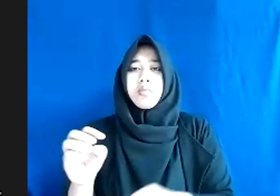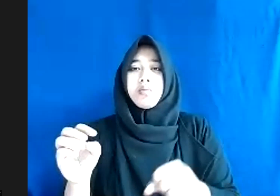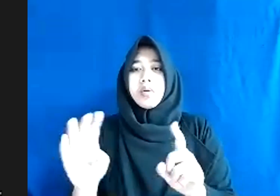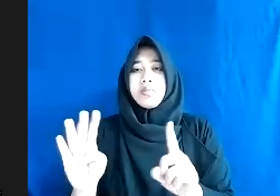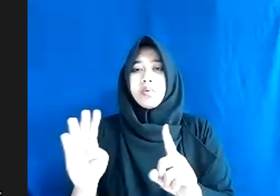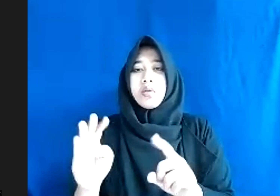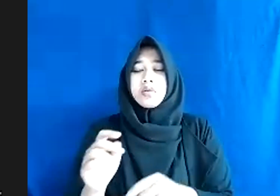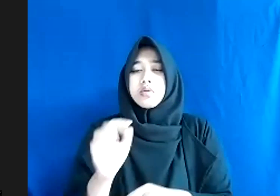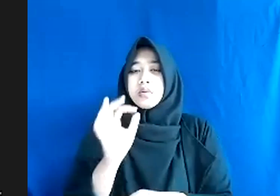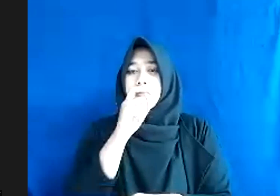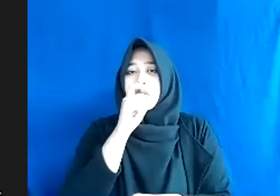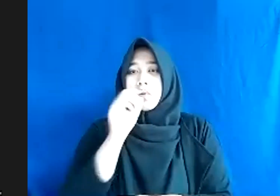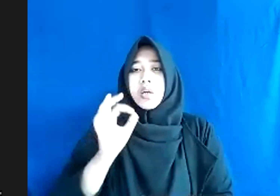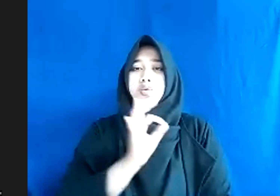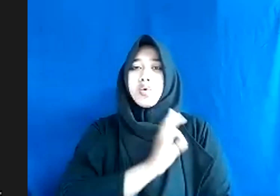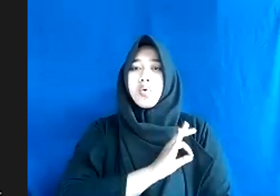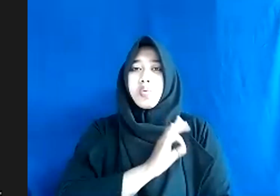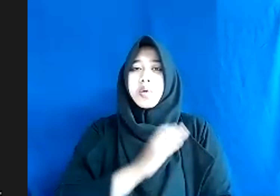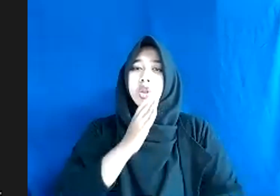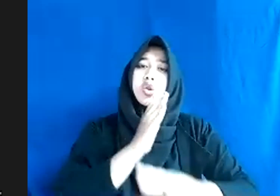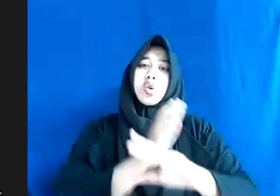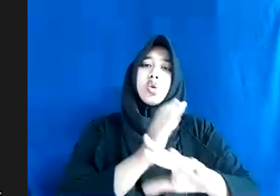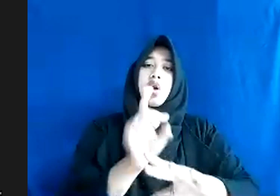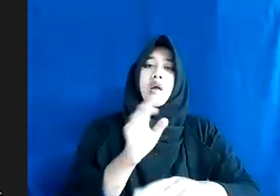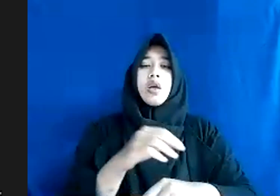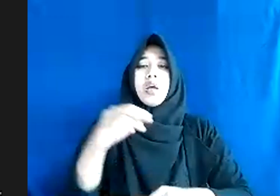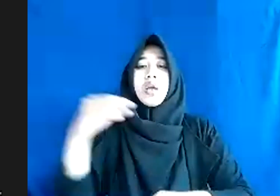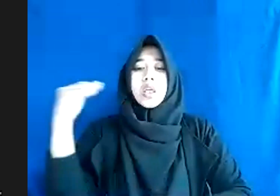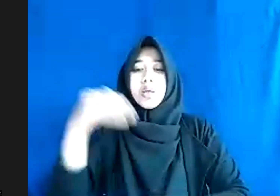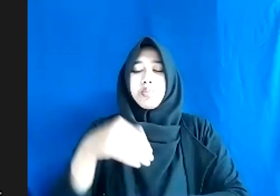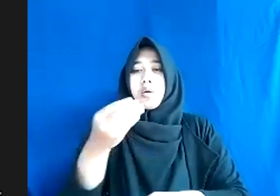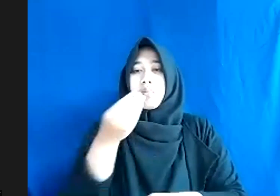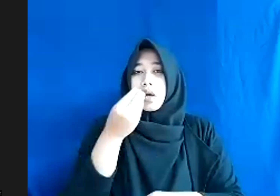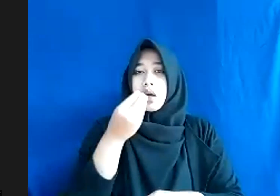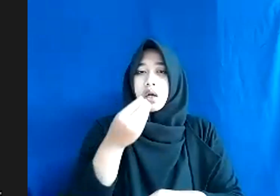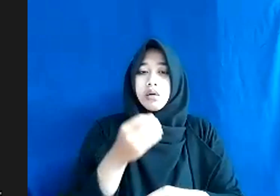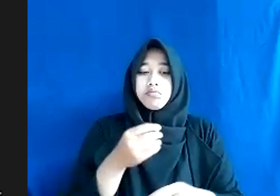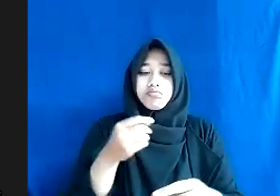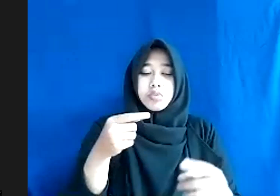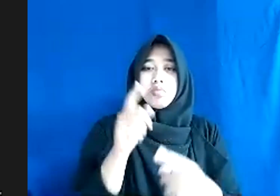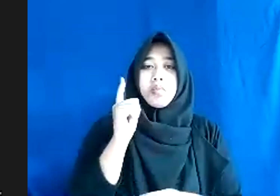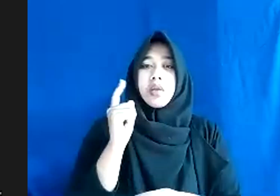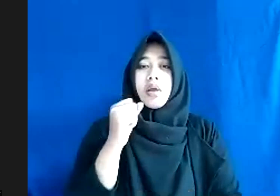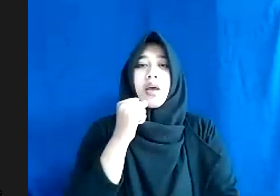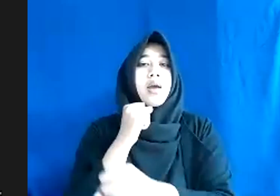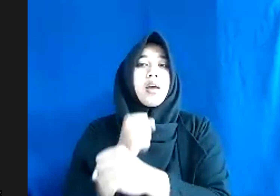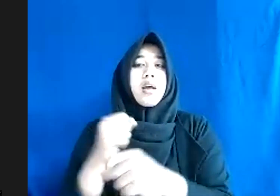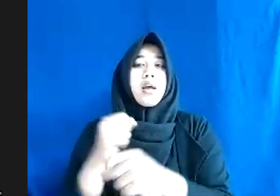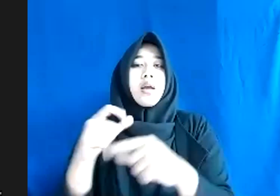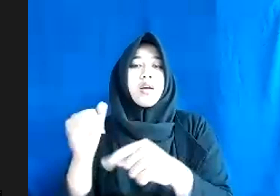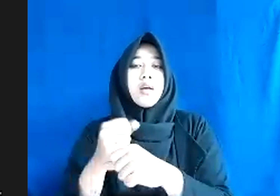ini menunjukkan pemerintah telah gagal dalam mencapai visi pangannya atau bagaimana ini Bu? Mohon